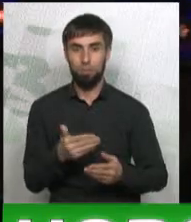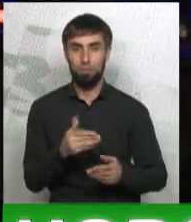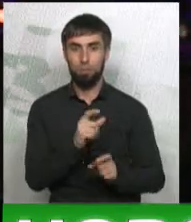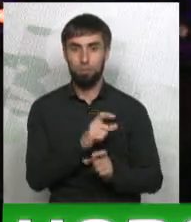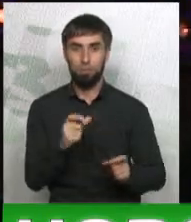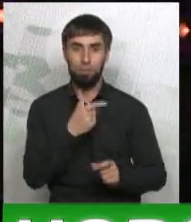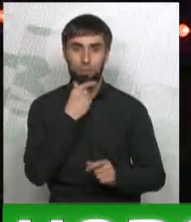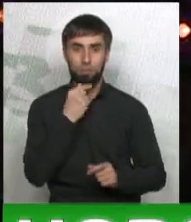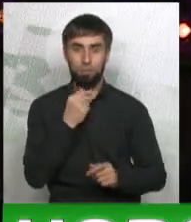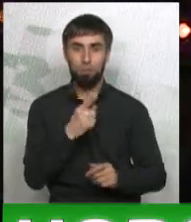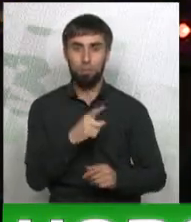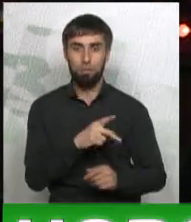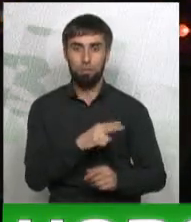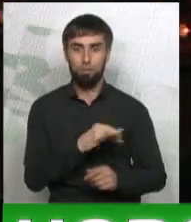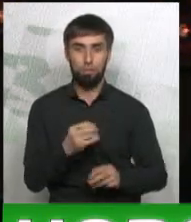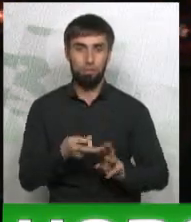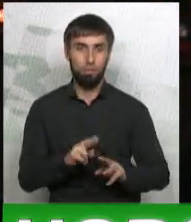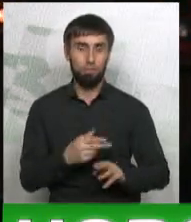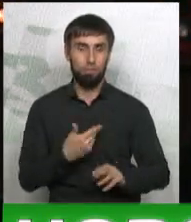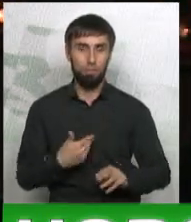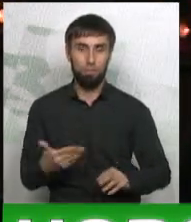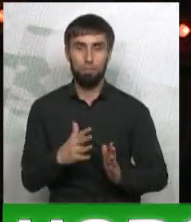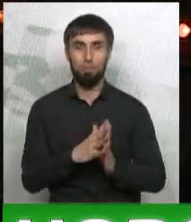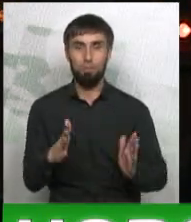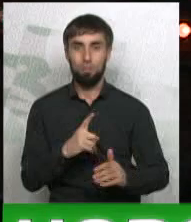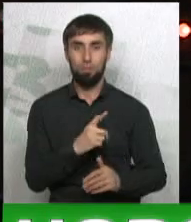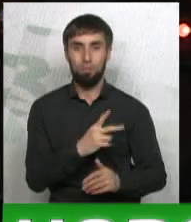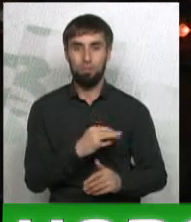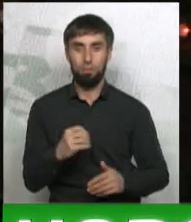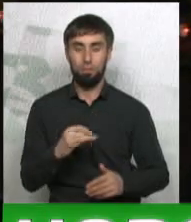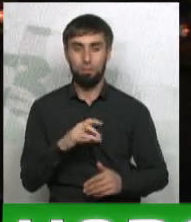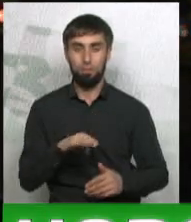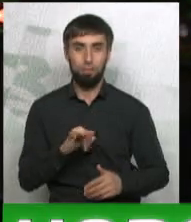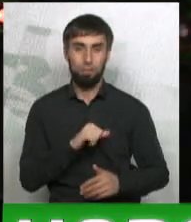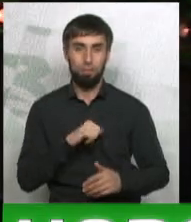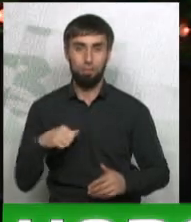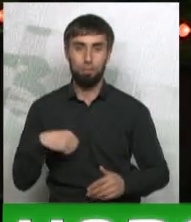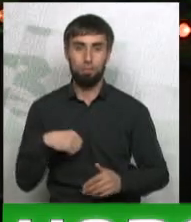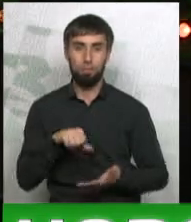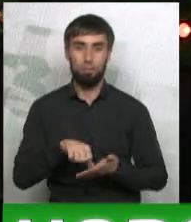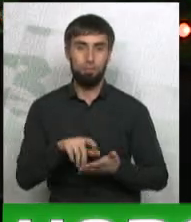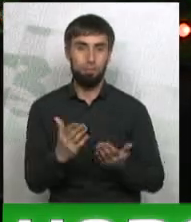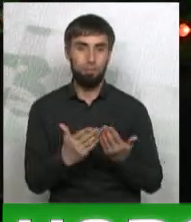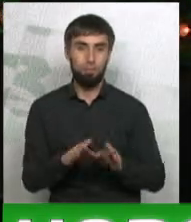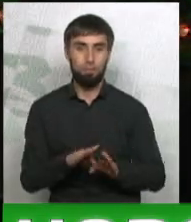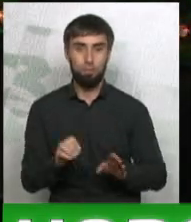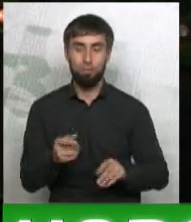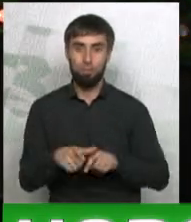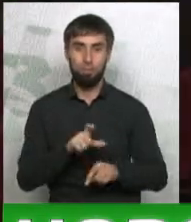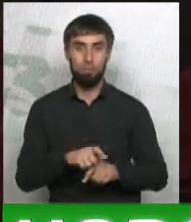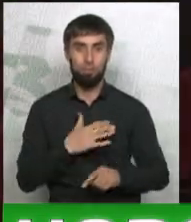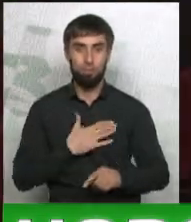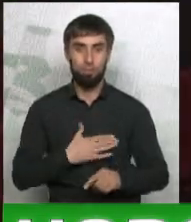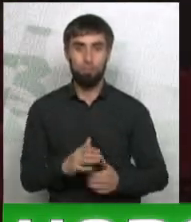в красивое уютное здание, это для нас огромное значение имеет, большое. И самим тоже находиться в этом театре тоже очень